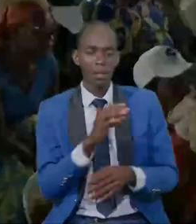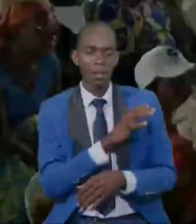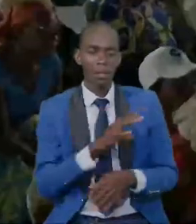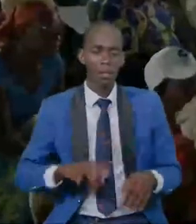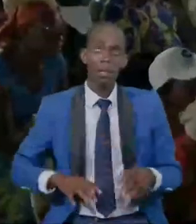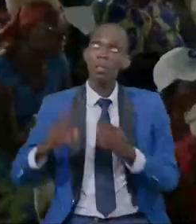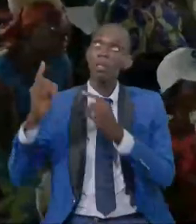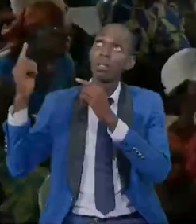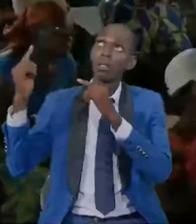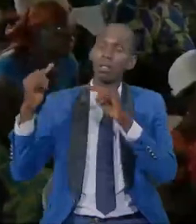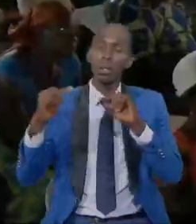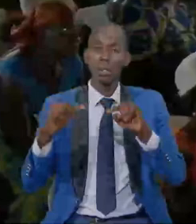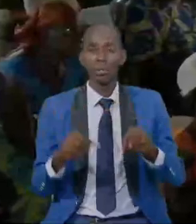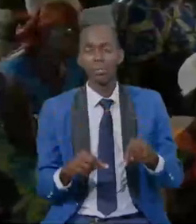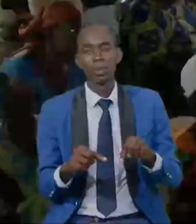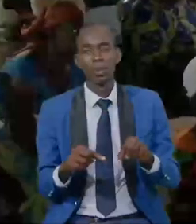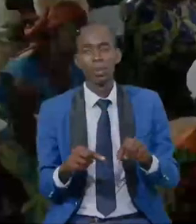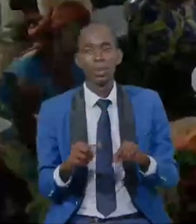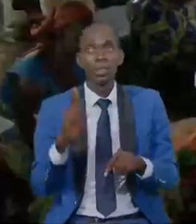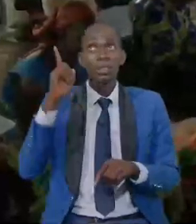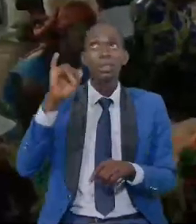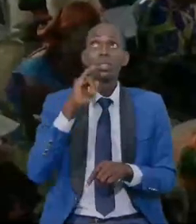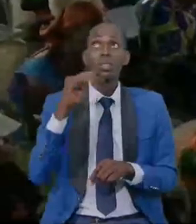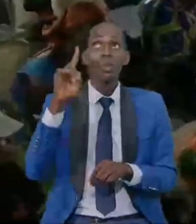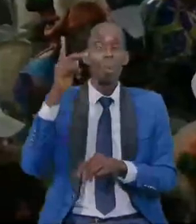Mais maintenant, Christ est venu.